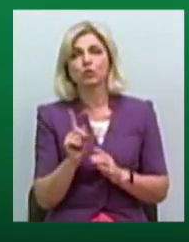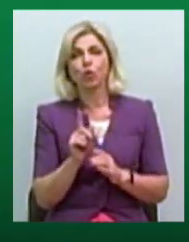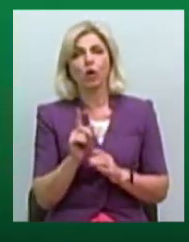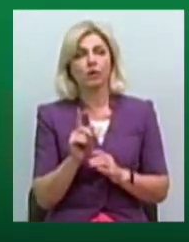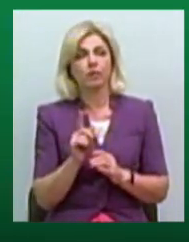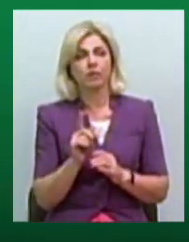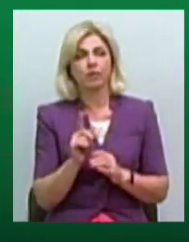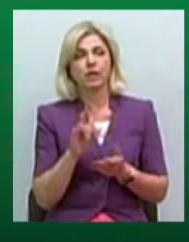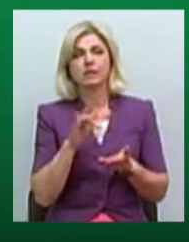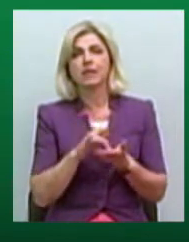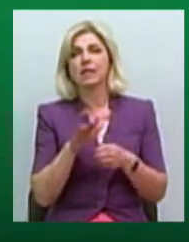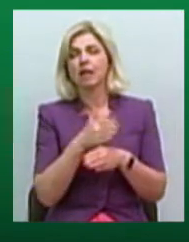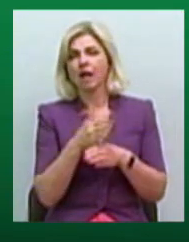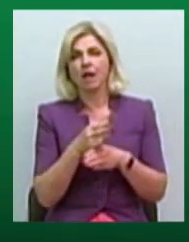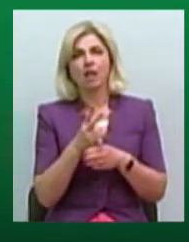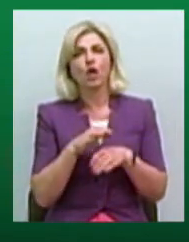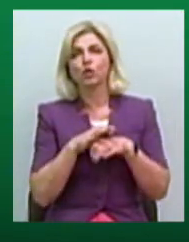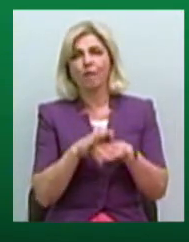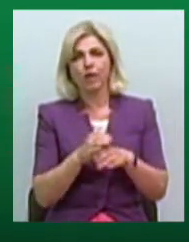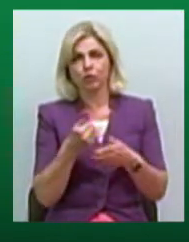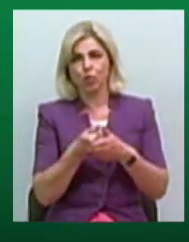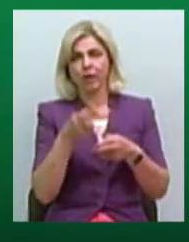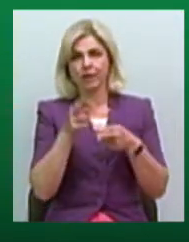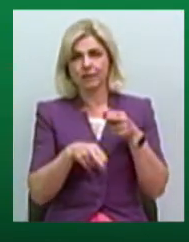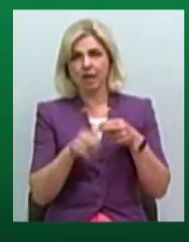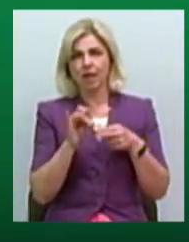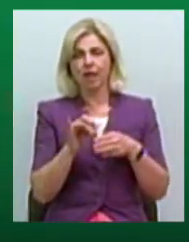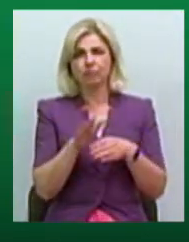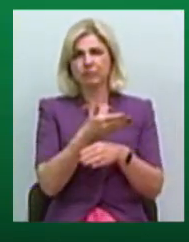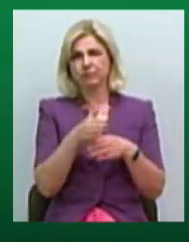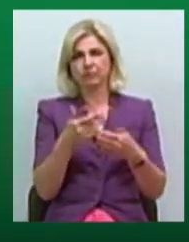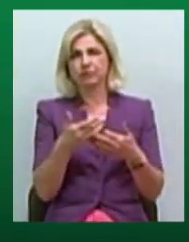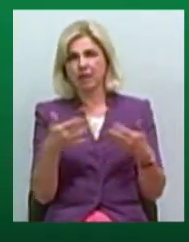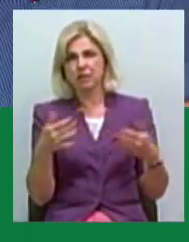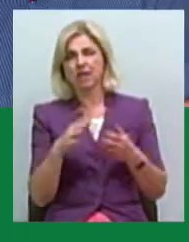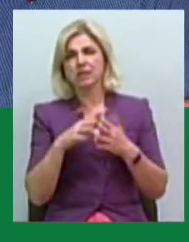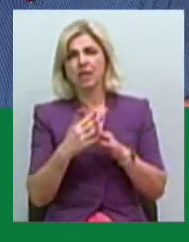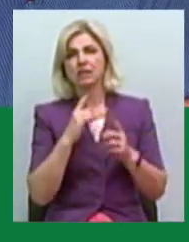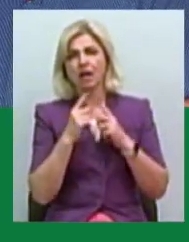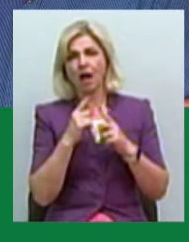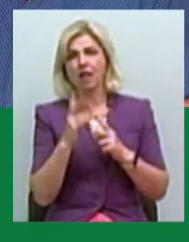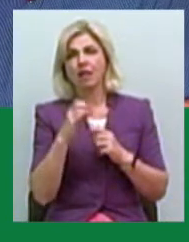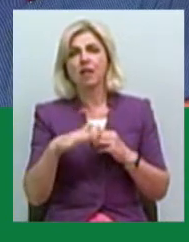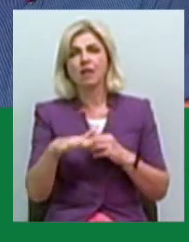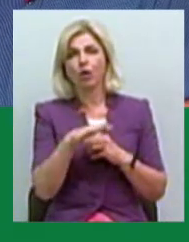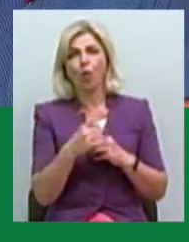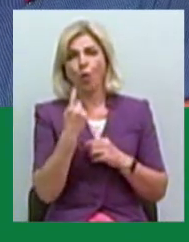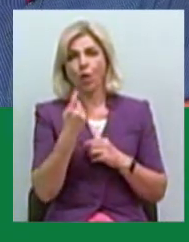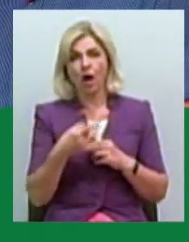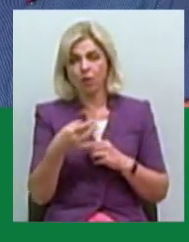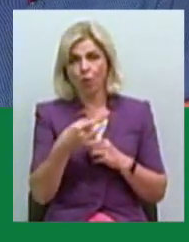доведена децентралізація до кінця і розрозненість сільських рад на території одного району не